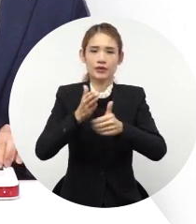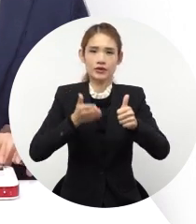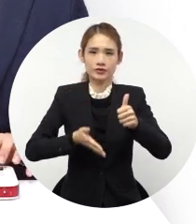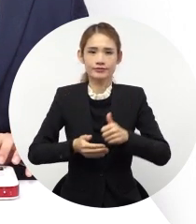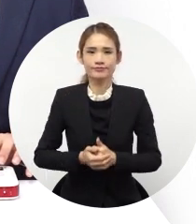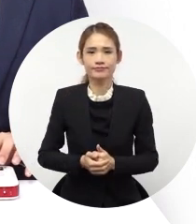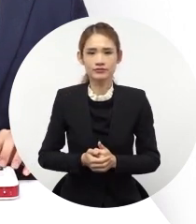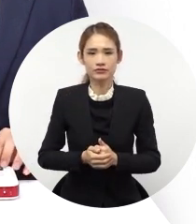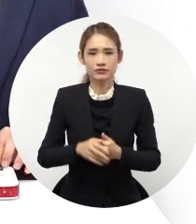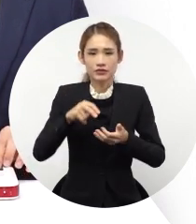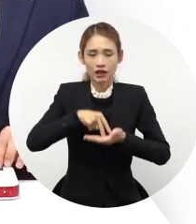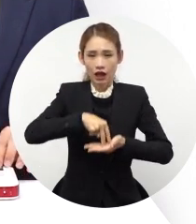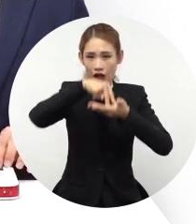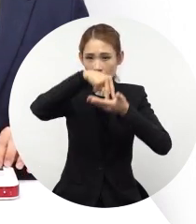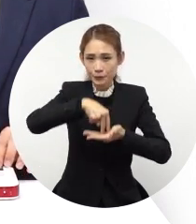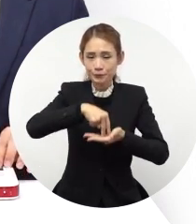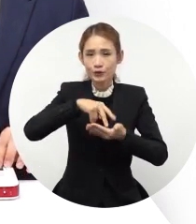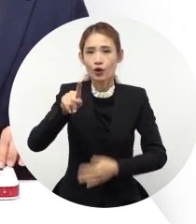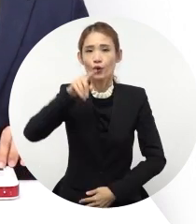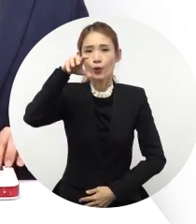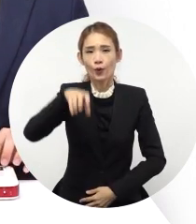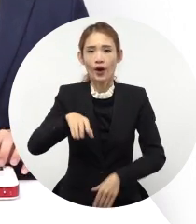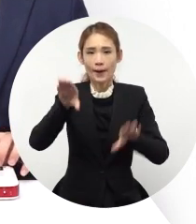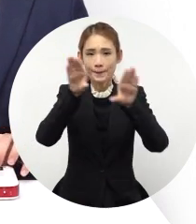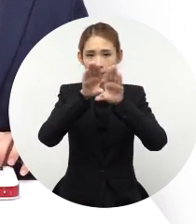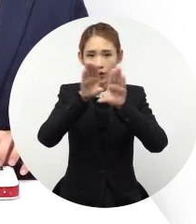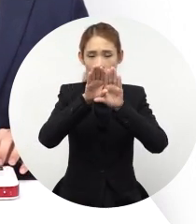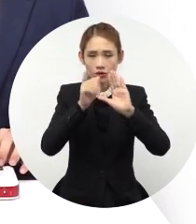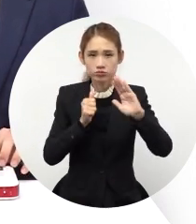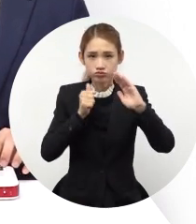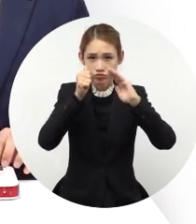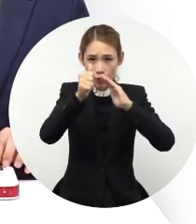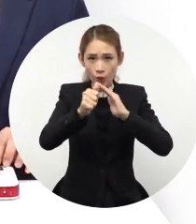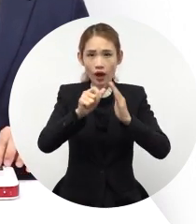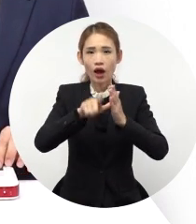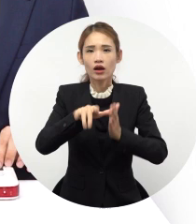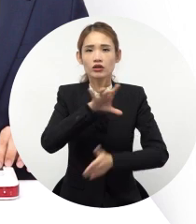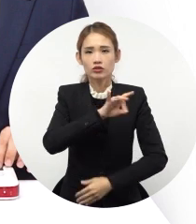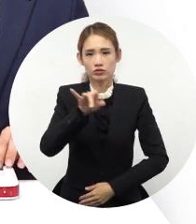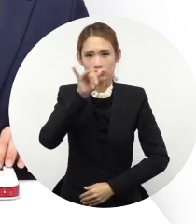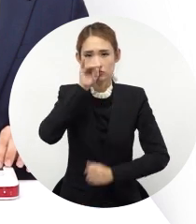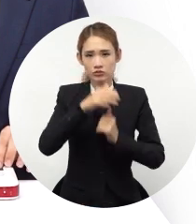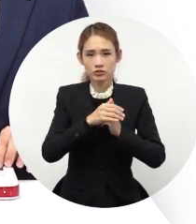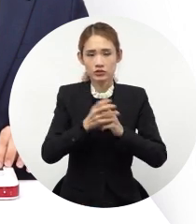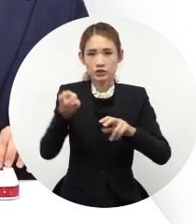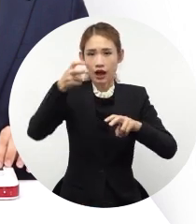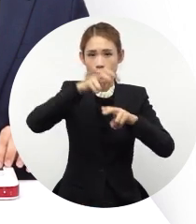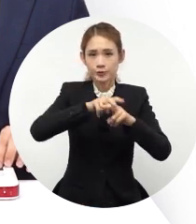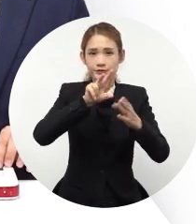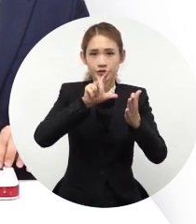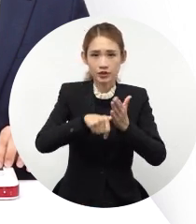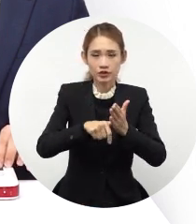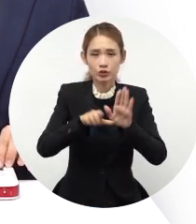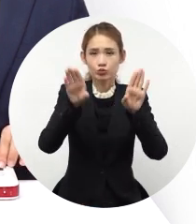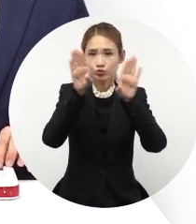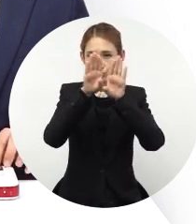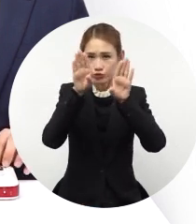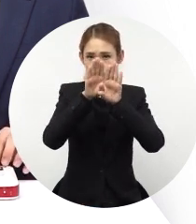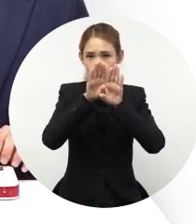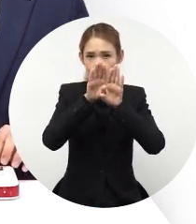합니다. 엘리베이터 또 어느 공간의 문을 통과해야 될 경우가 있잖아요. 또 탑승해야 될 경우에는